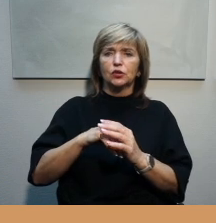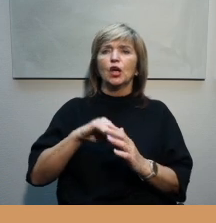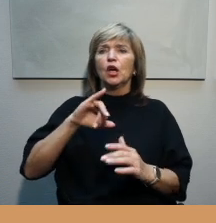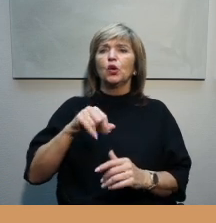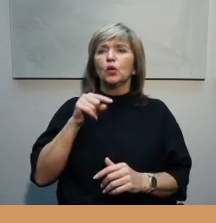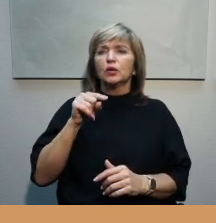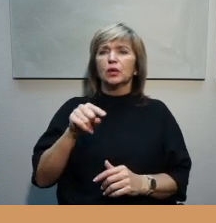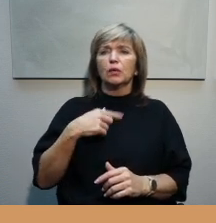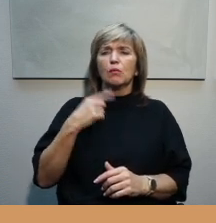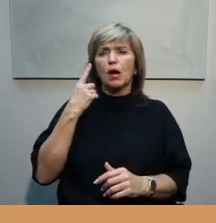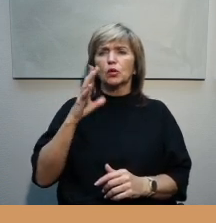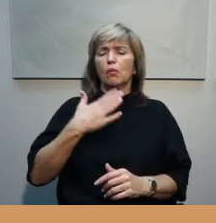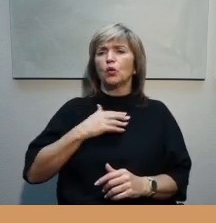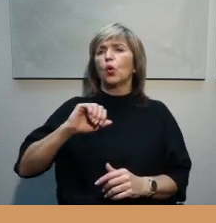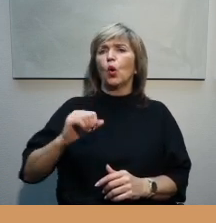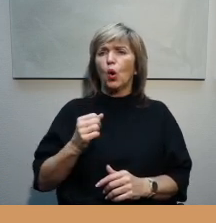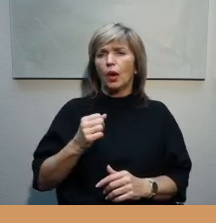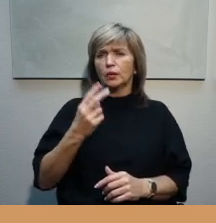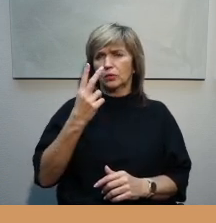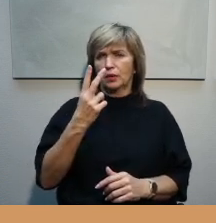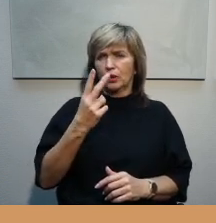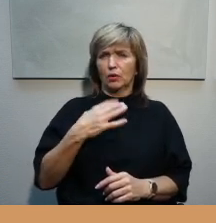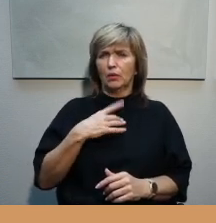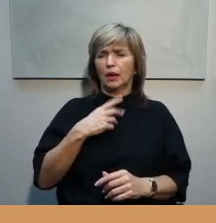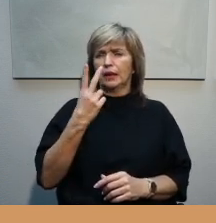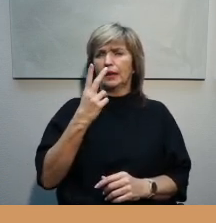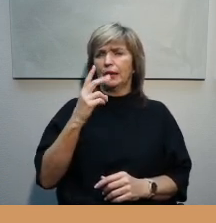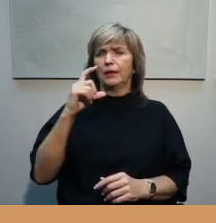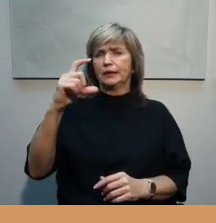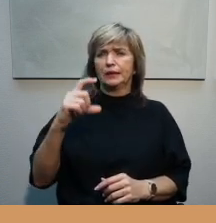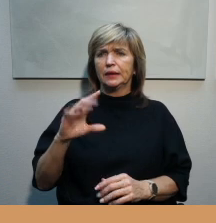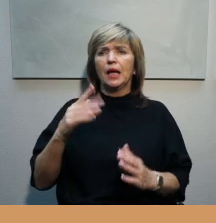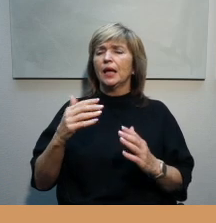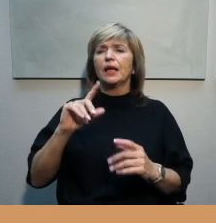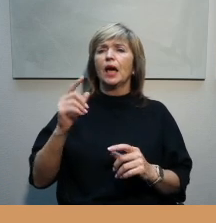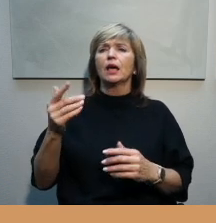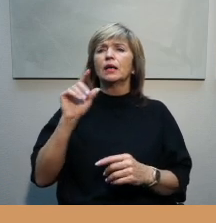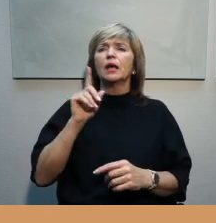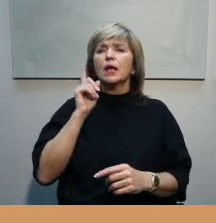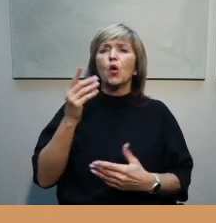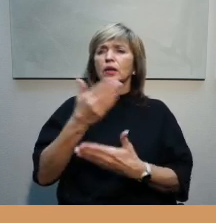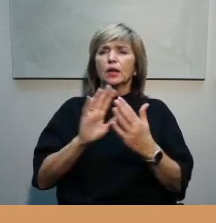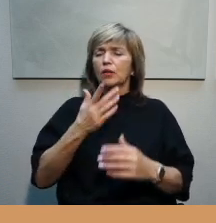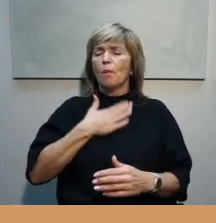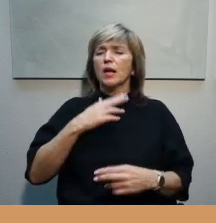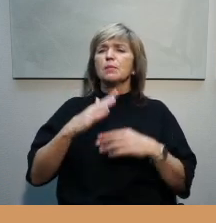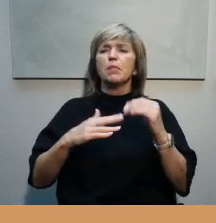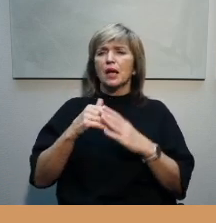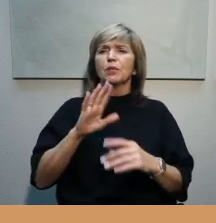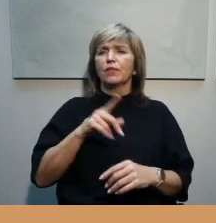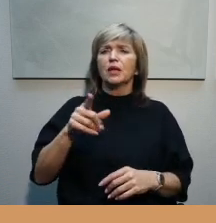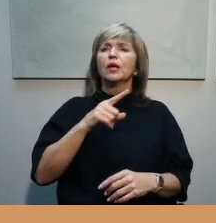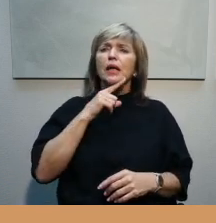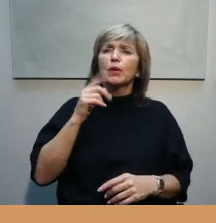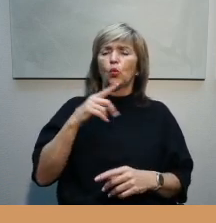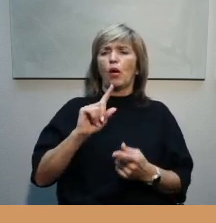ir manu dažādu kolēģu, divi, man liekas, citāti. Ja jaunietis nesadarbojas, problēma nav manās prasmēs, viņam pašam ir jāgrib